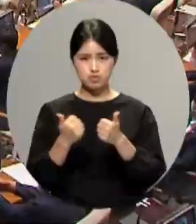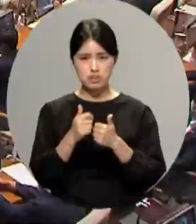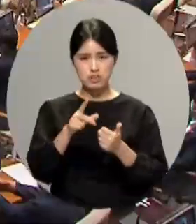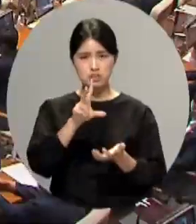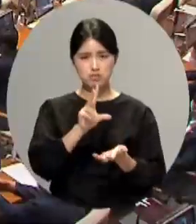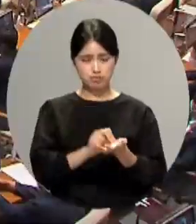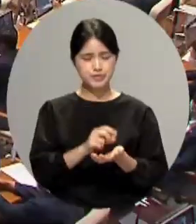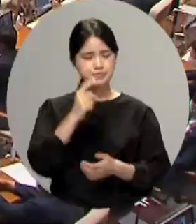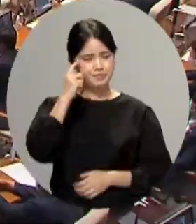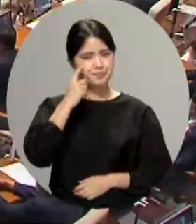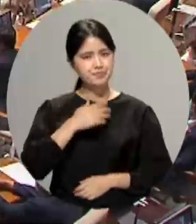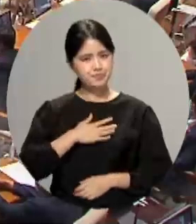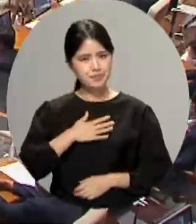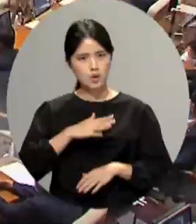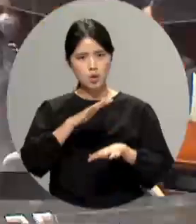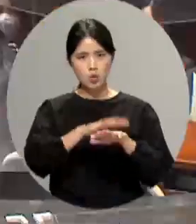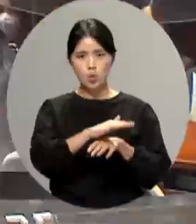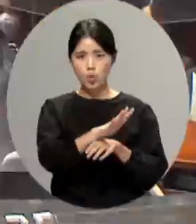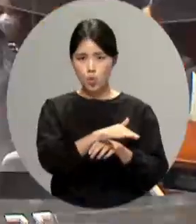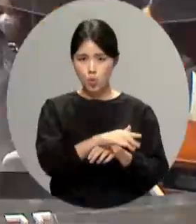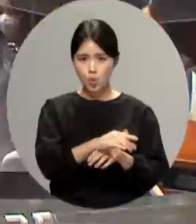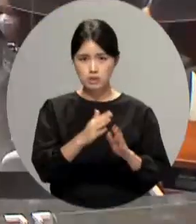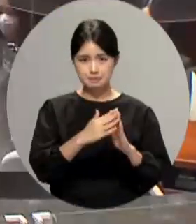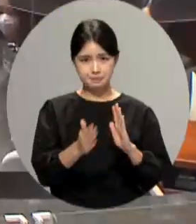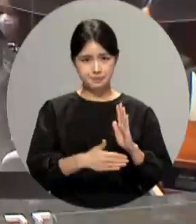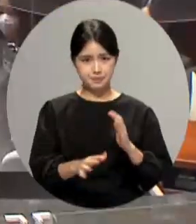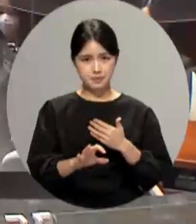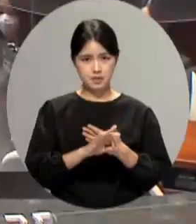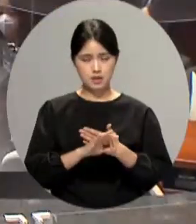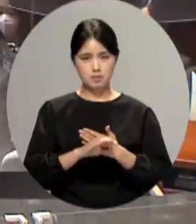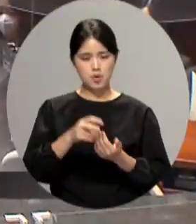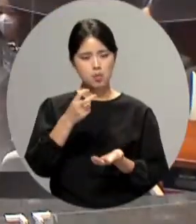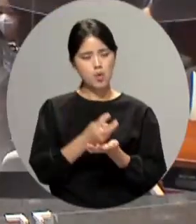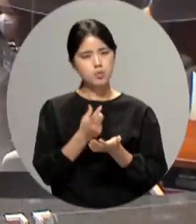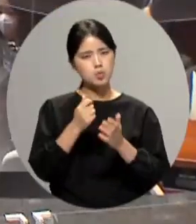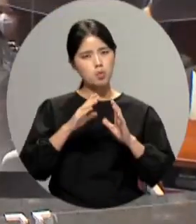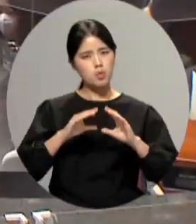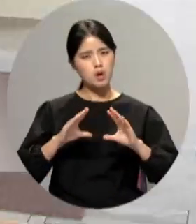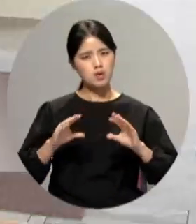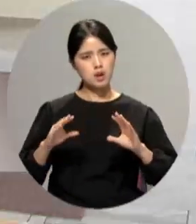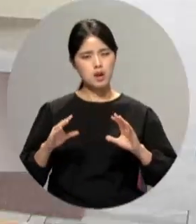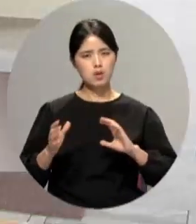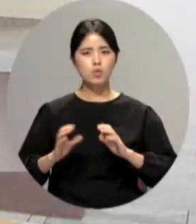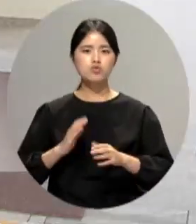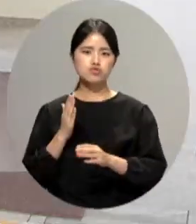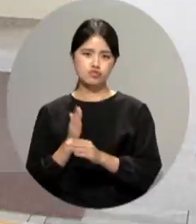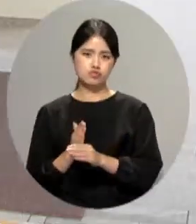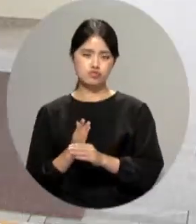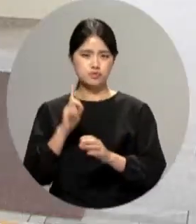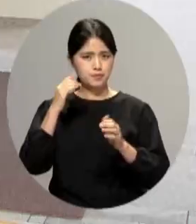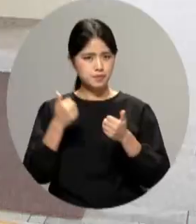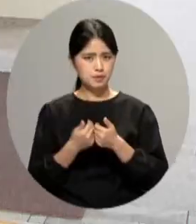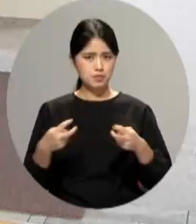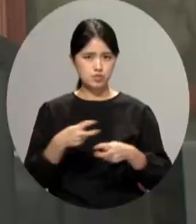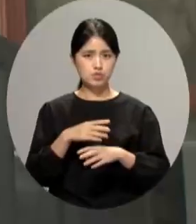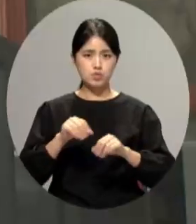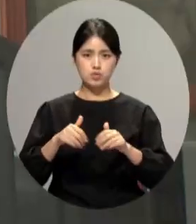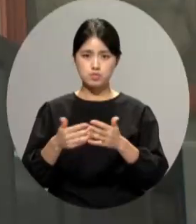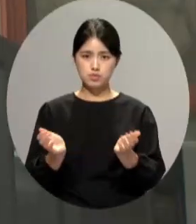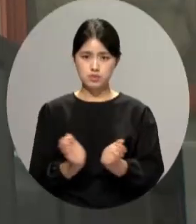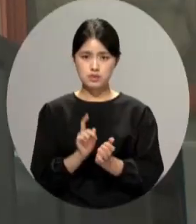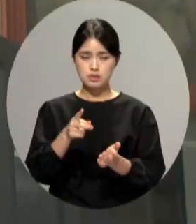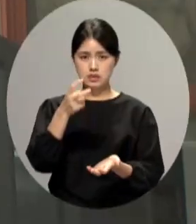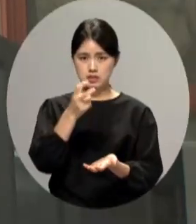이런 문제를 인식해 농촌 빈집의 경우 절차를 완화하는 법안이 논의 중인 상황. 반면 국토교통부는